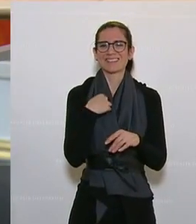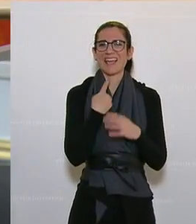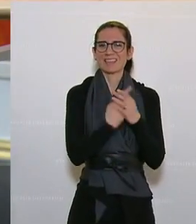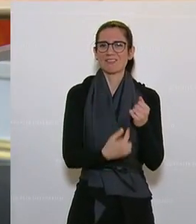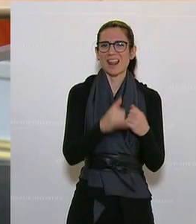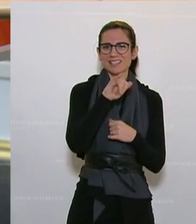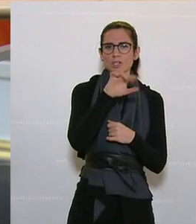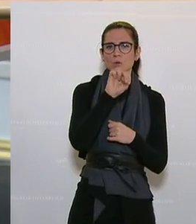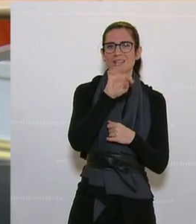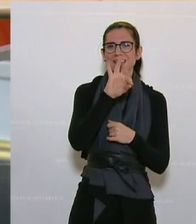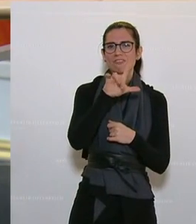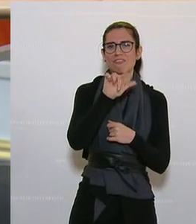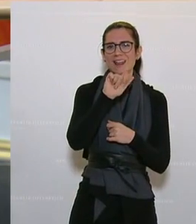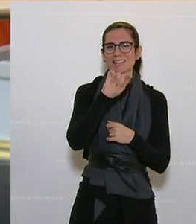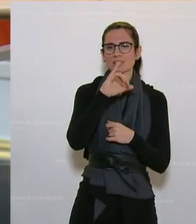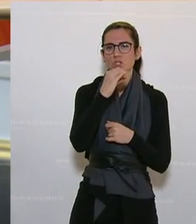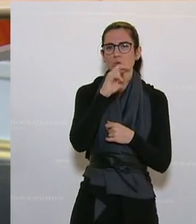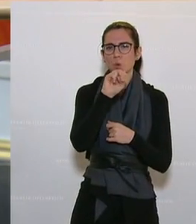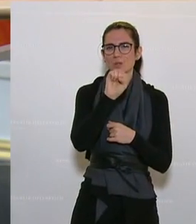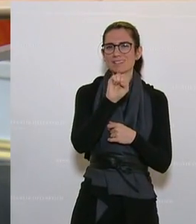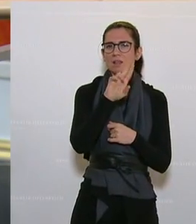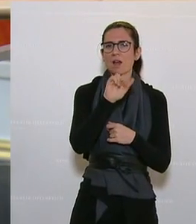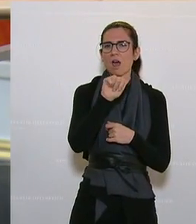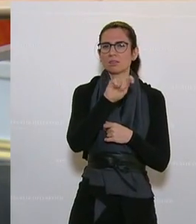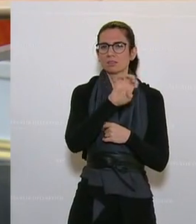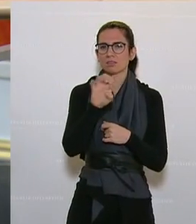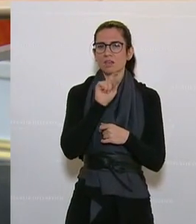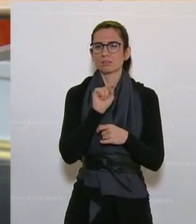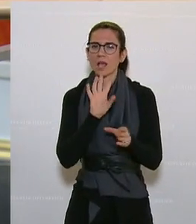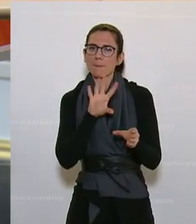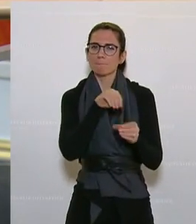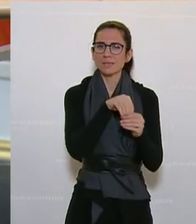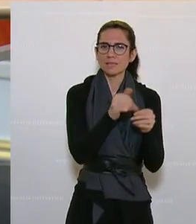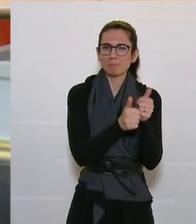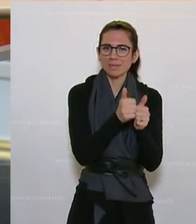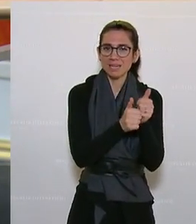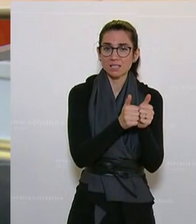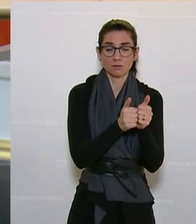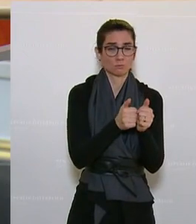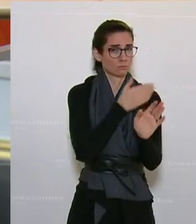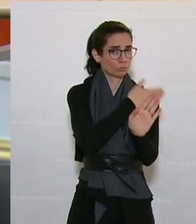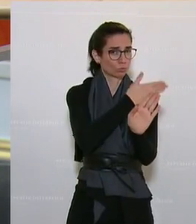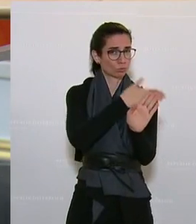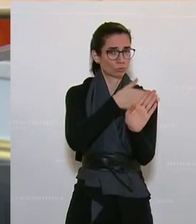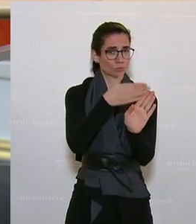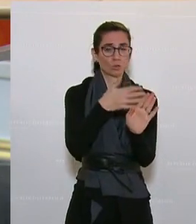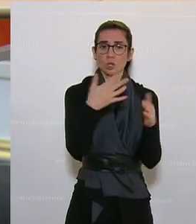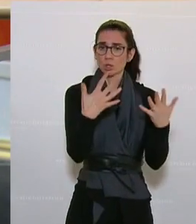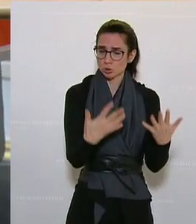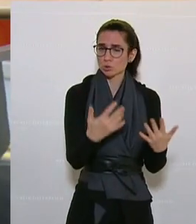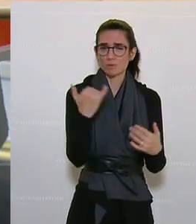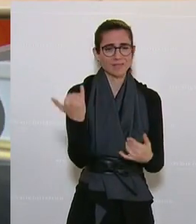letzten 12 Monate heranzuziehen. Genau so, wie es eigentlich immer war. Und in dieser ohnehin so schwierigen